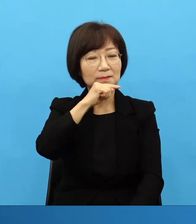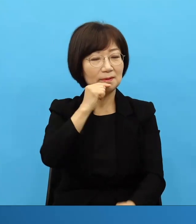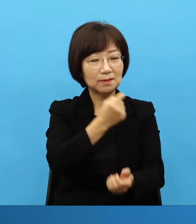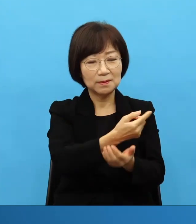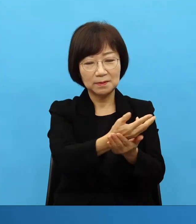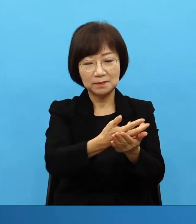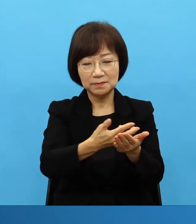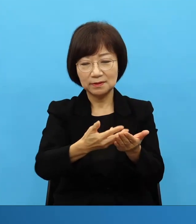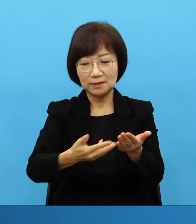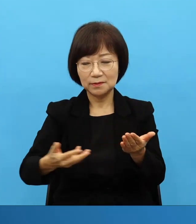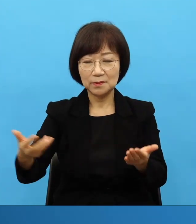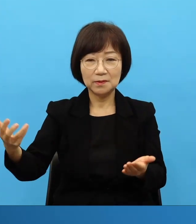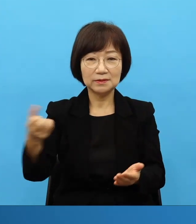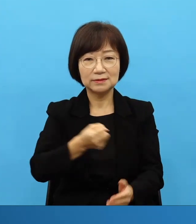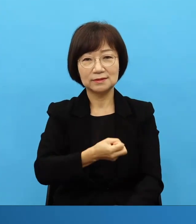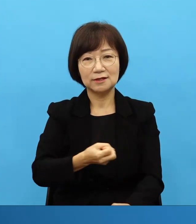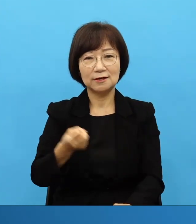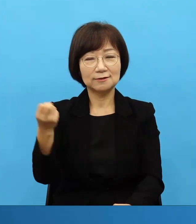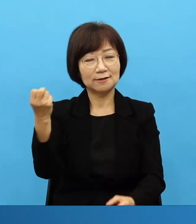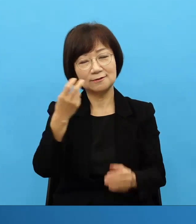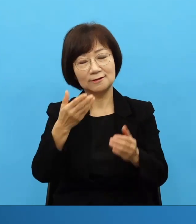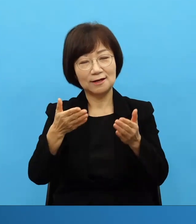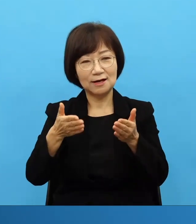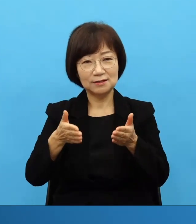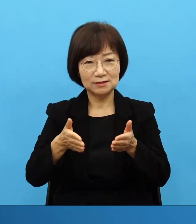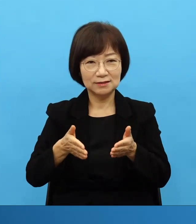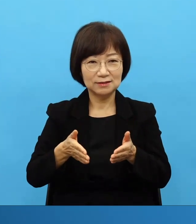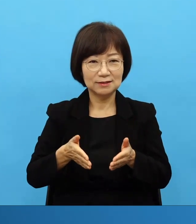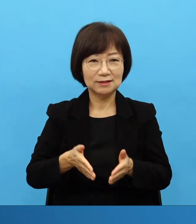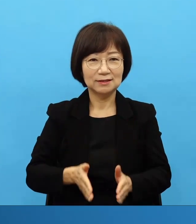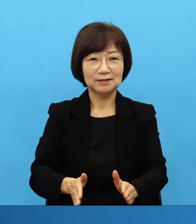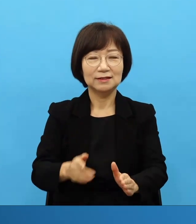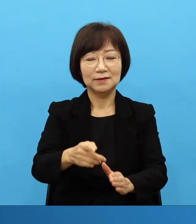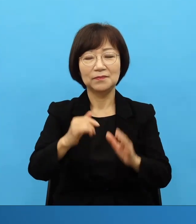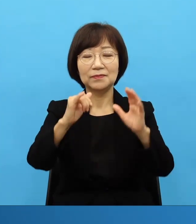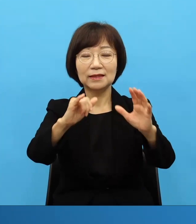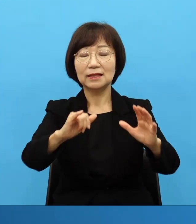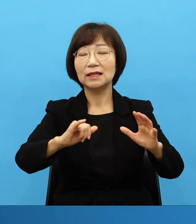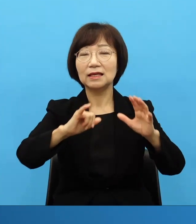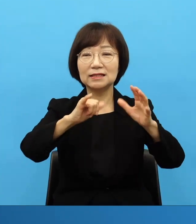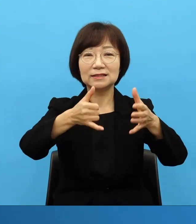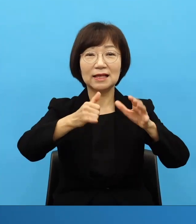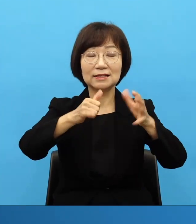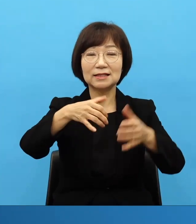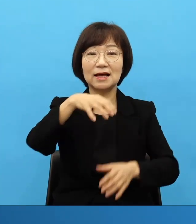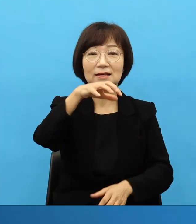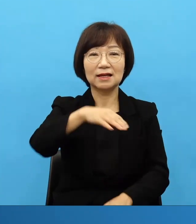성령과 피로 서거하니 이